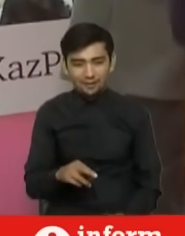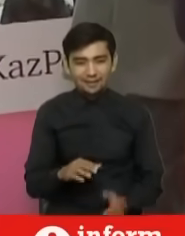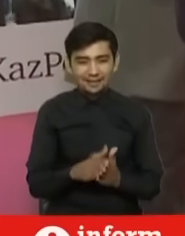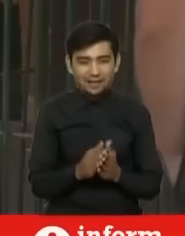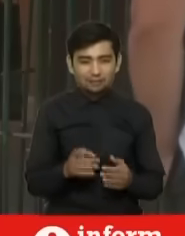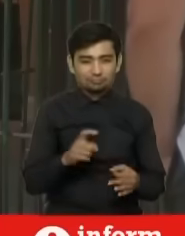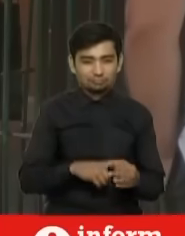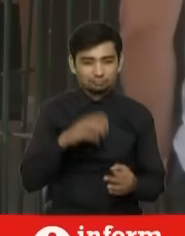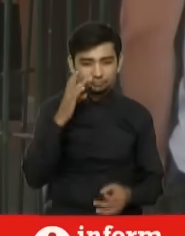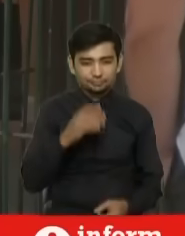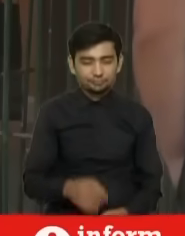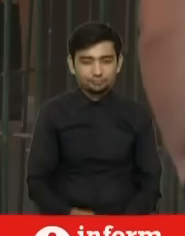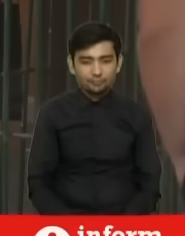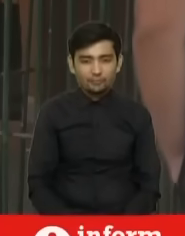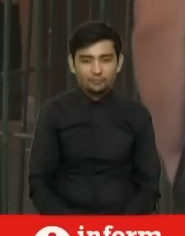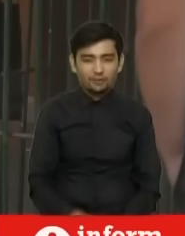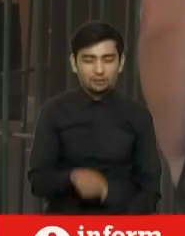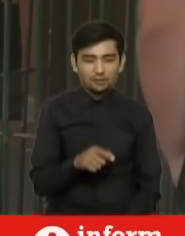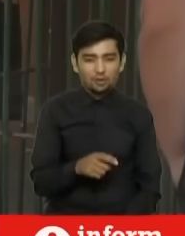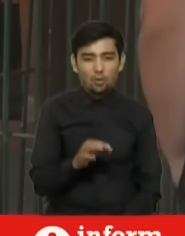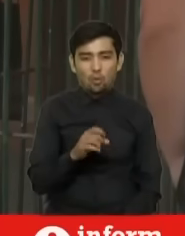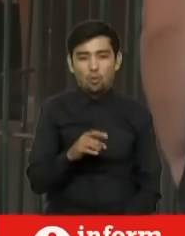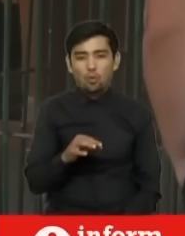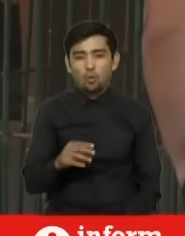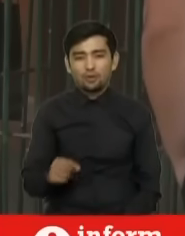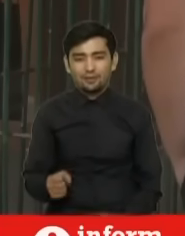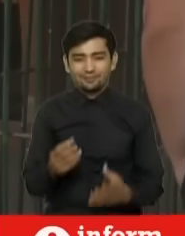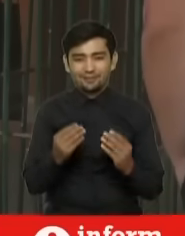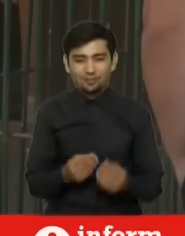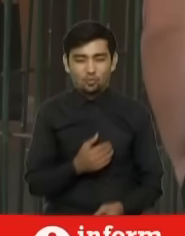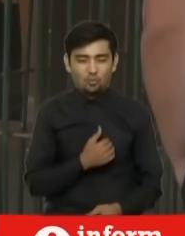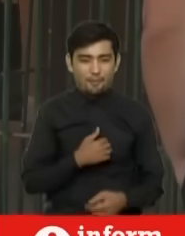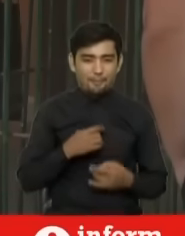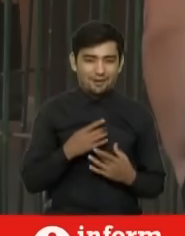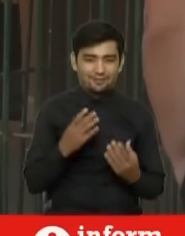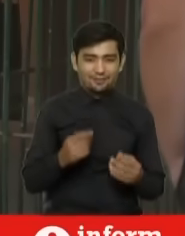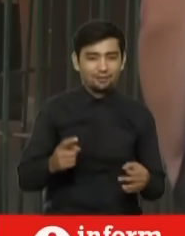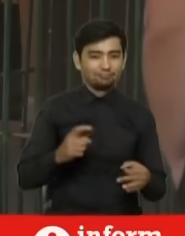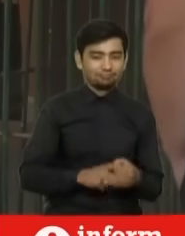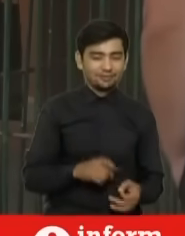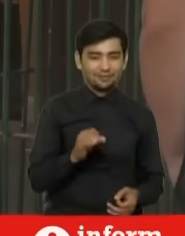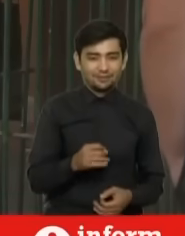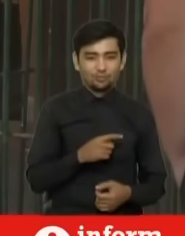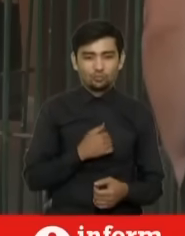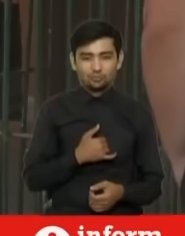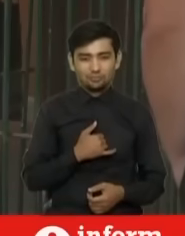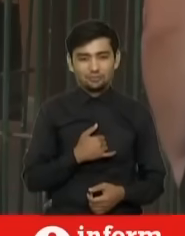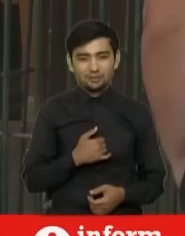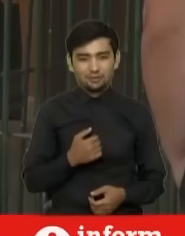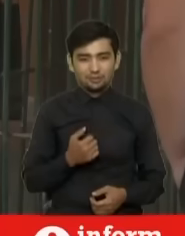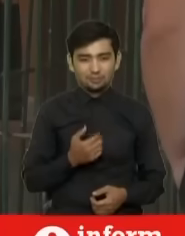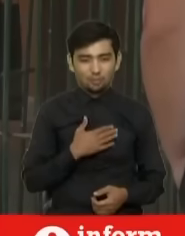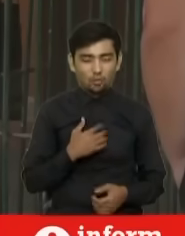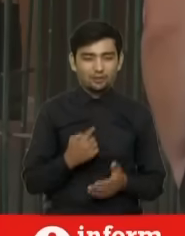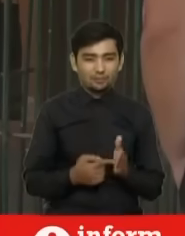енгізілмек. Ұлттық аңшылық күні деген мереке ресми түрде бекітілу керек. Ол біздің ұсынысымызға